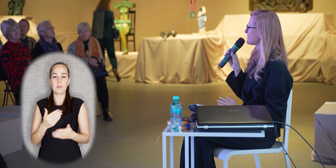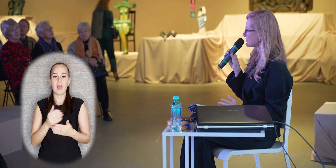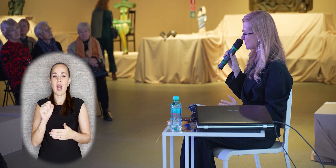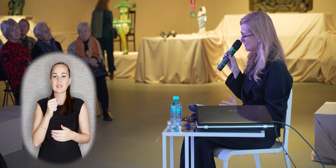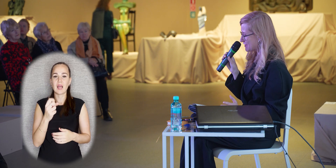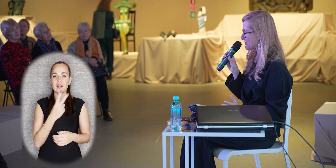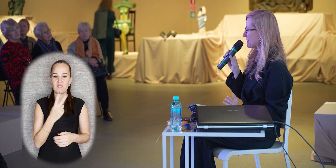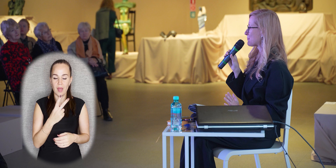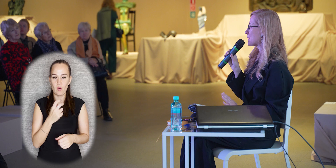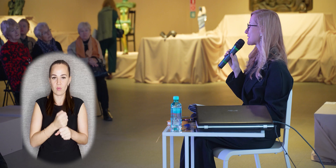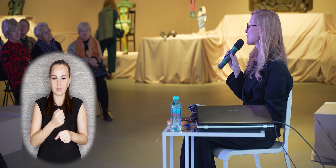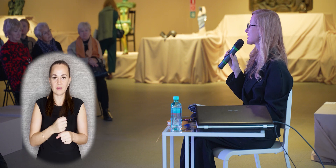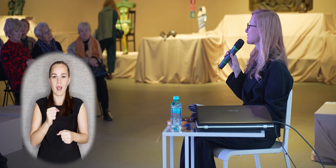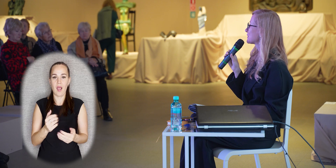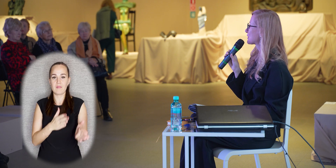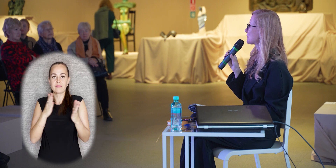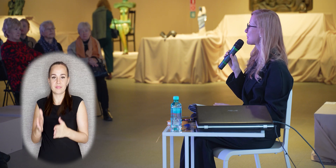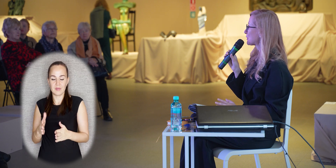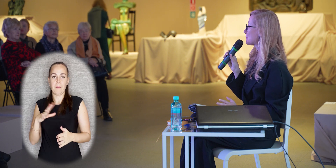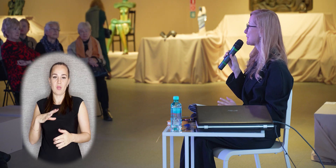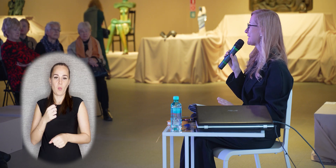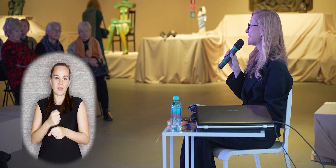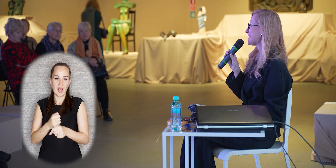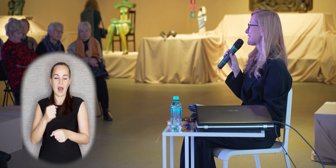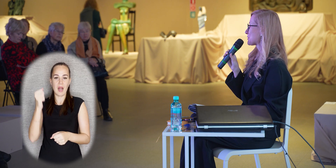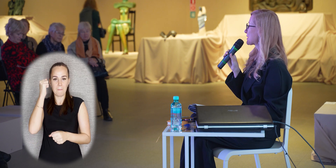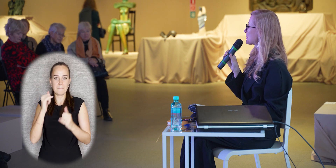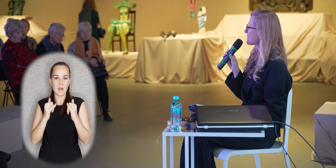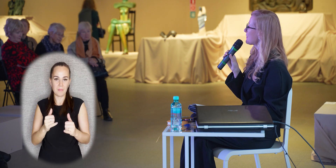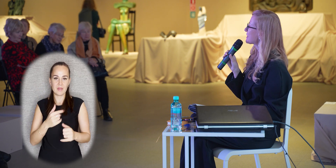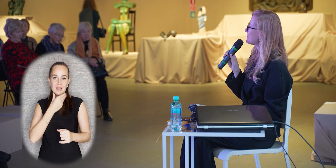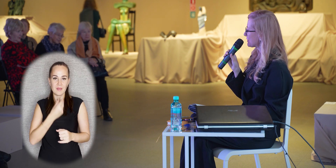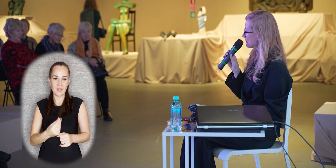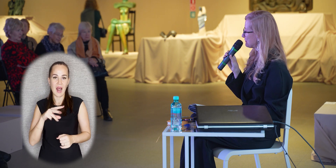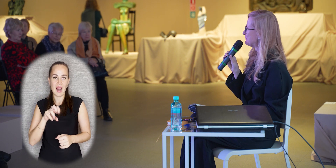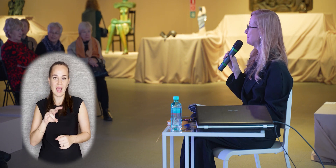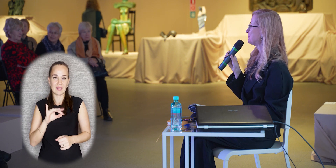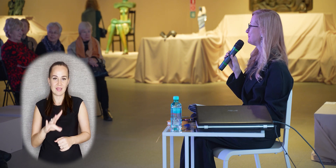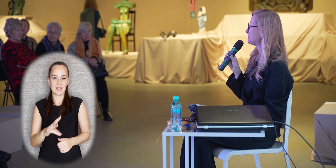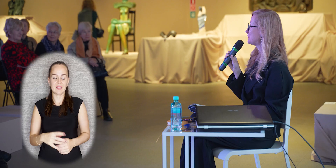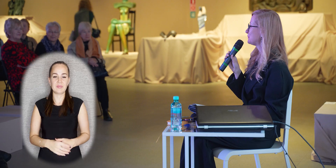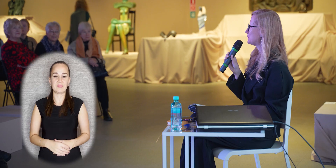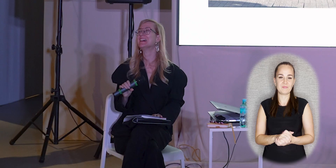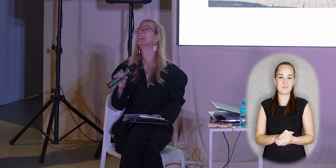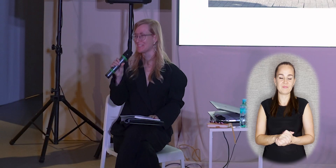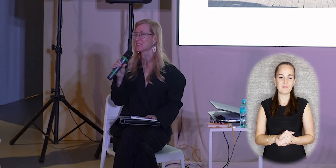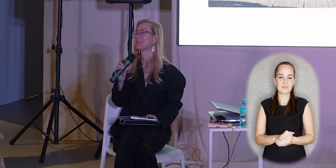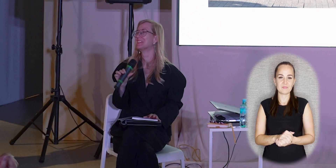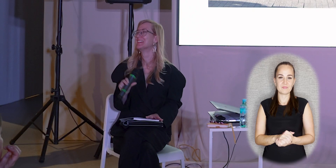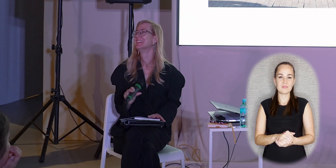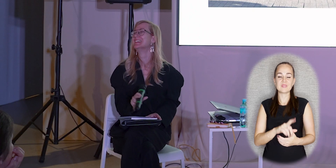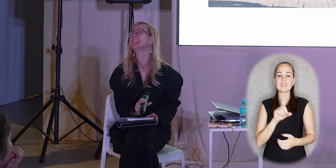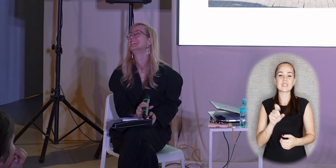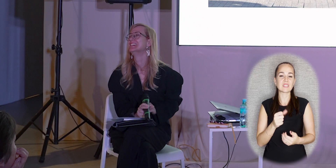конкурсах на памятник тому же Александру Второму, а потом уже работают над памятником Ленину. Спасибо